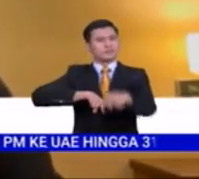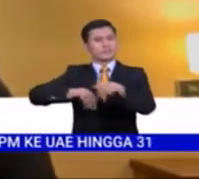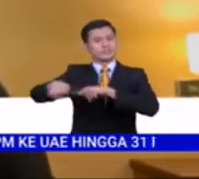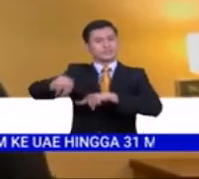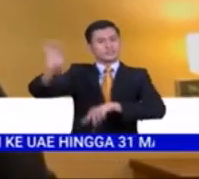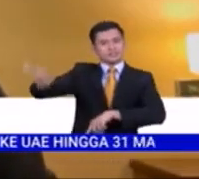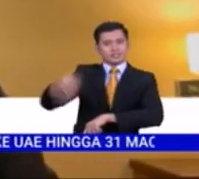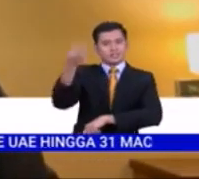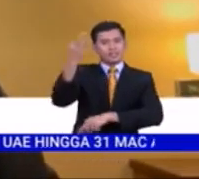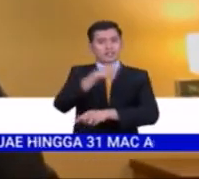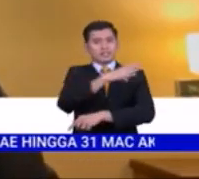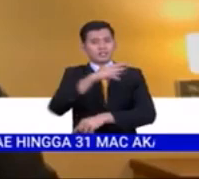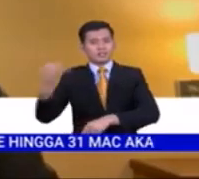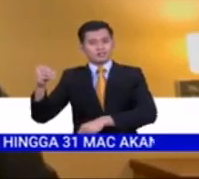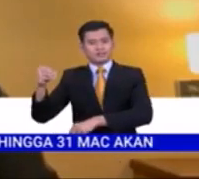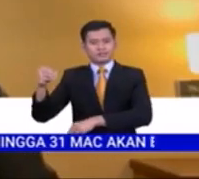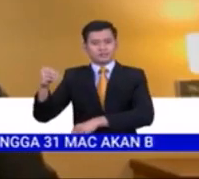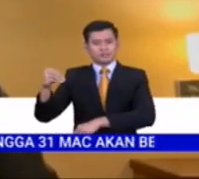held in Malaysia,